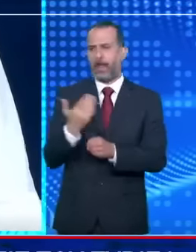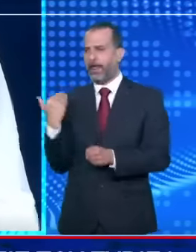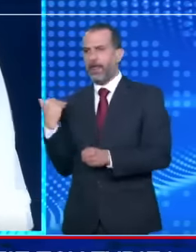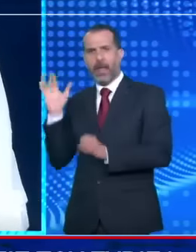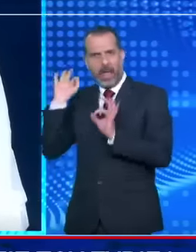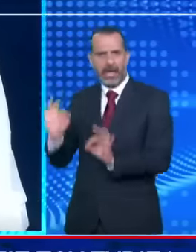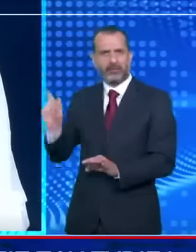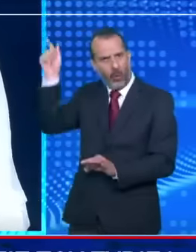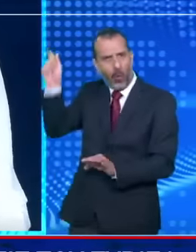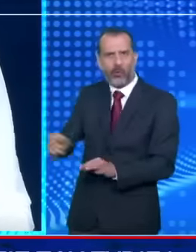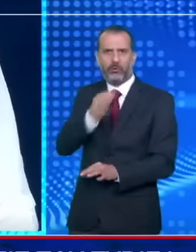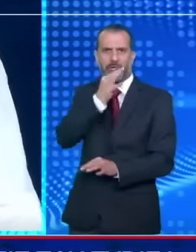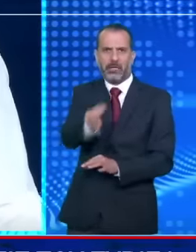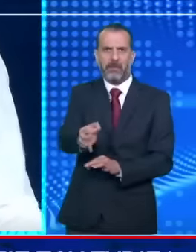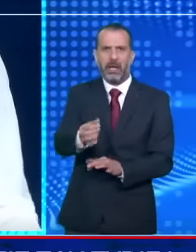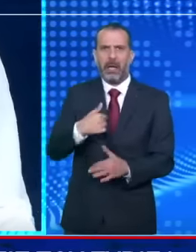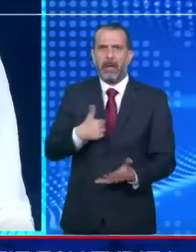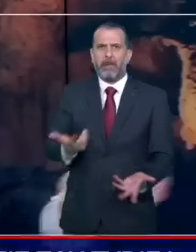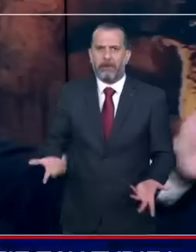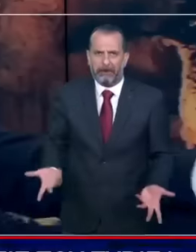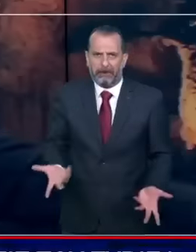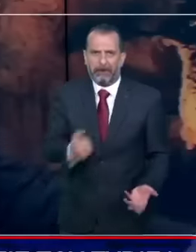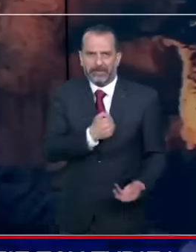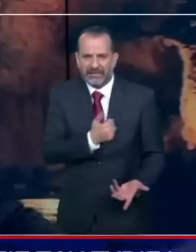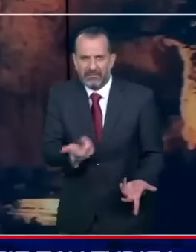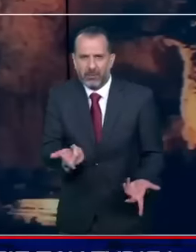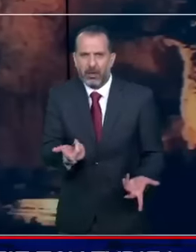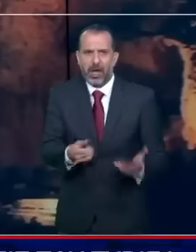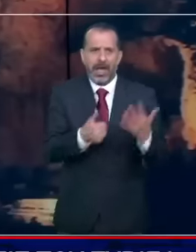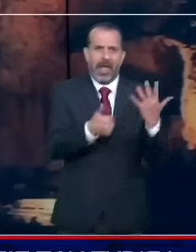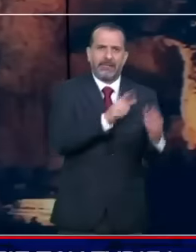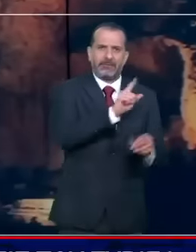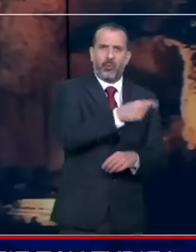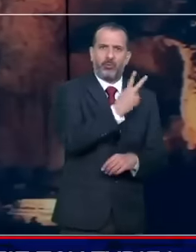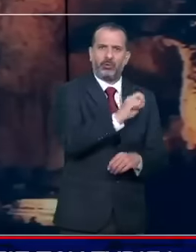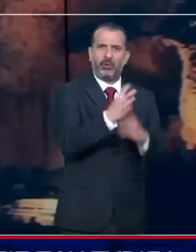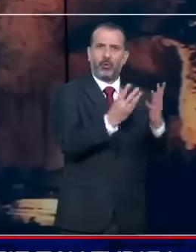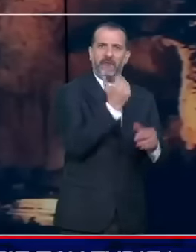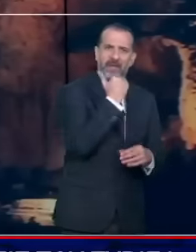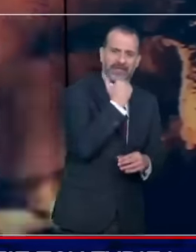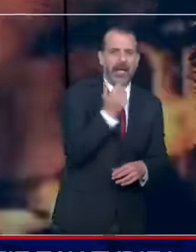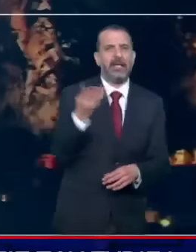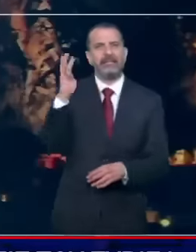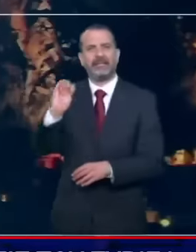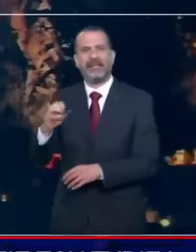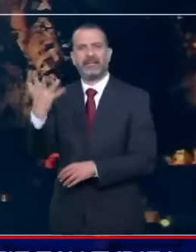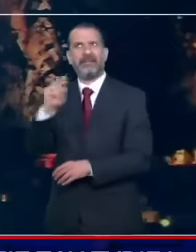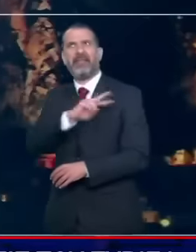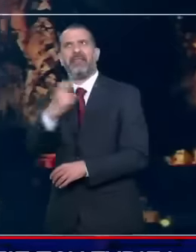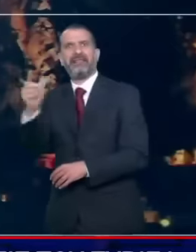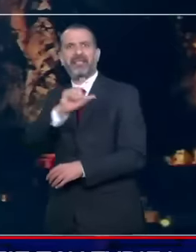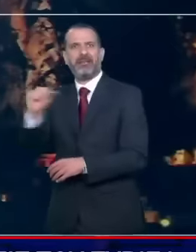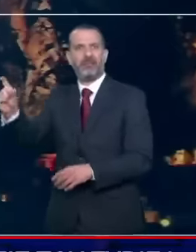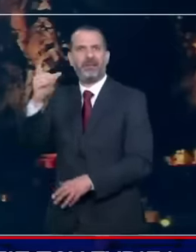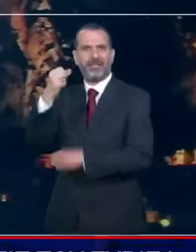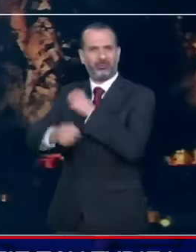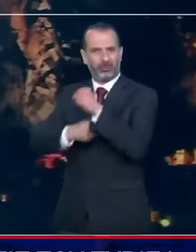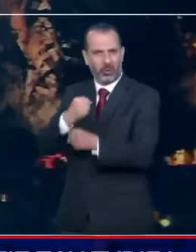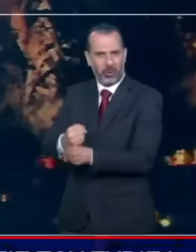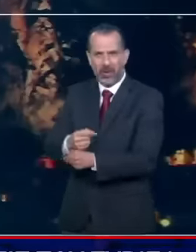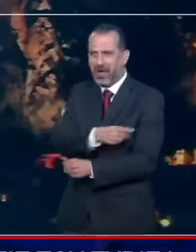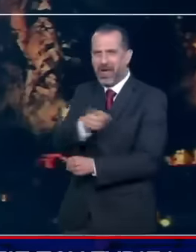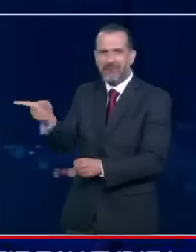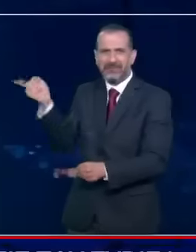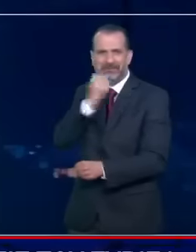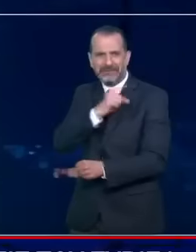μέρες. Τι να πρωτοπιστέψει κανείς? 6,28 η φέτα, 45 δις το χρόνο από τους ανθρώπους που λένε ψέματα